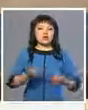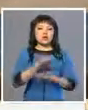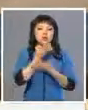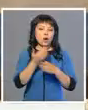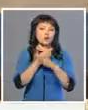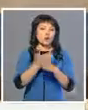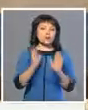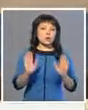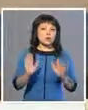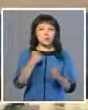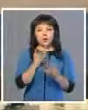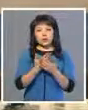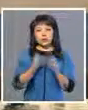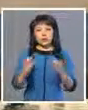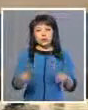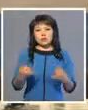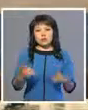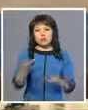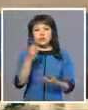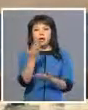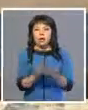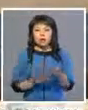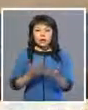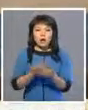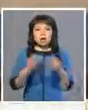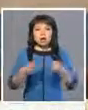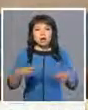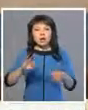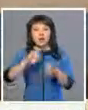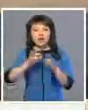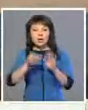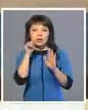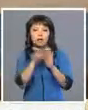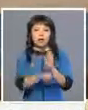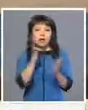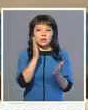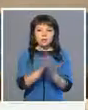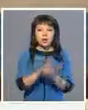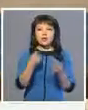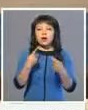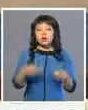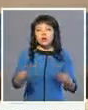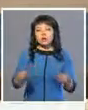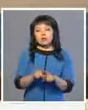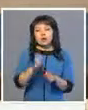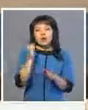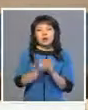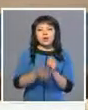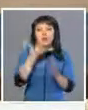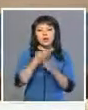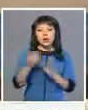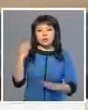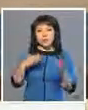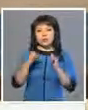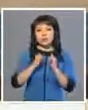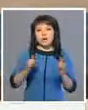көмек көрсетеді. Методикалық көмек, методологиялары бар бұлардың. Және де әр жоғарғы оқу орындарының даму